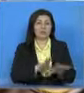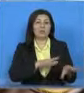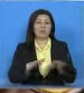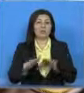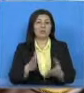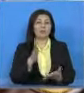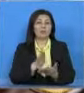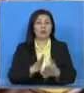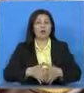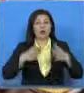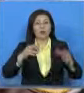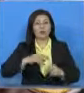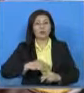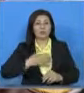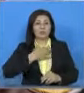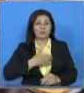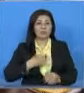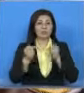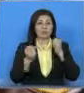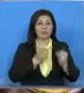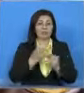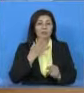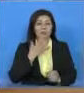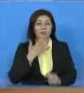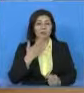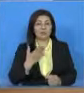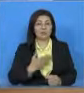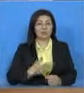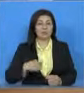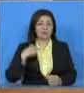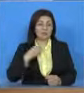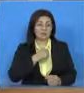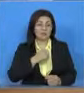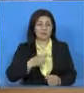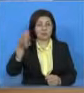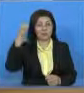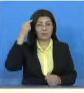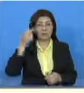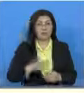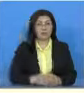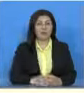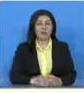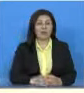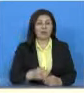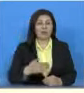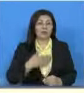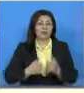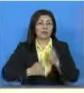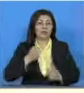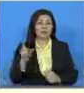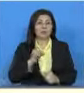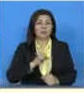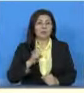мероприятия имеют огромное значение в укреплении национального самосознания. Мы гордимся,